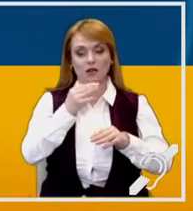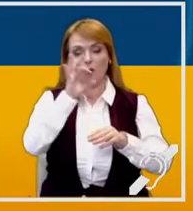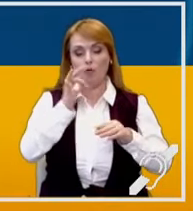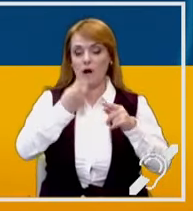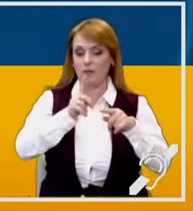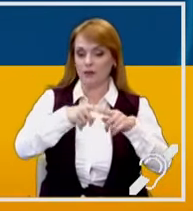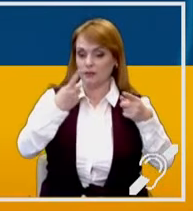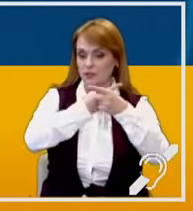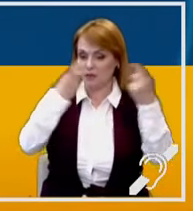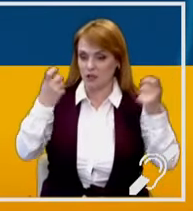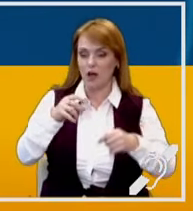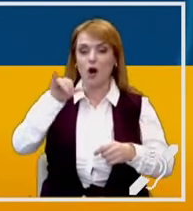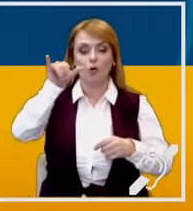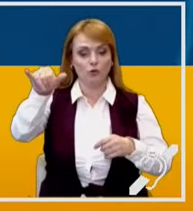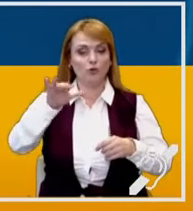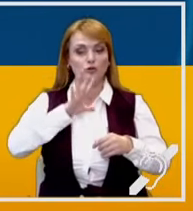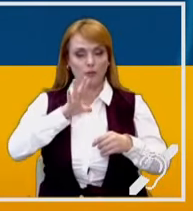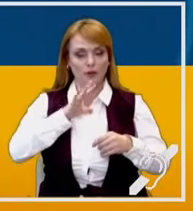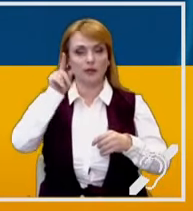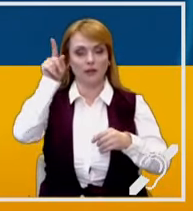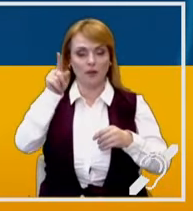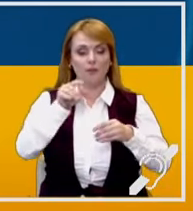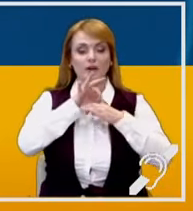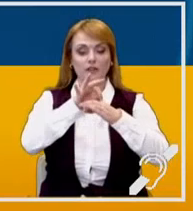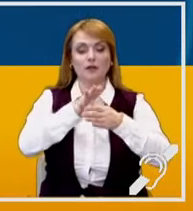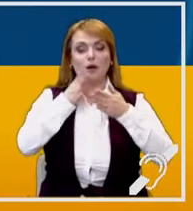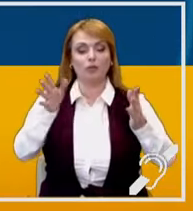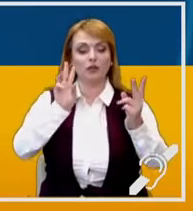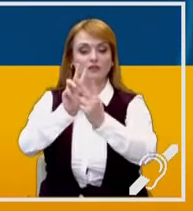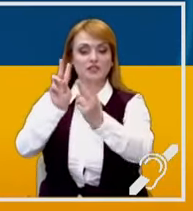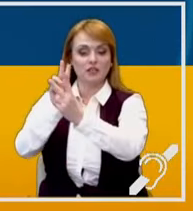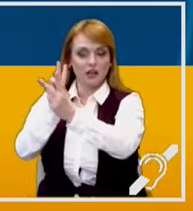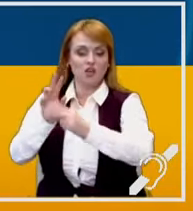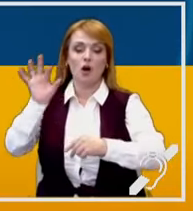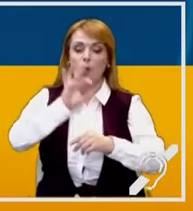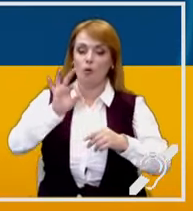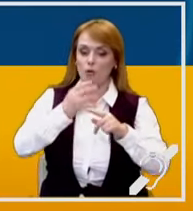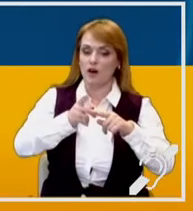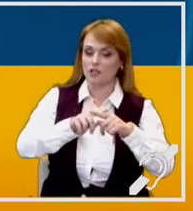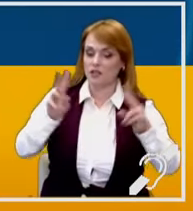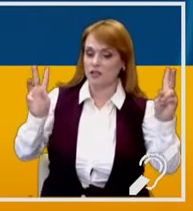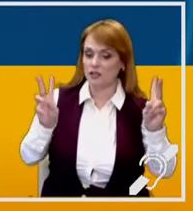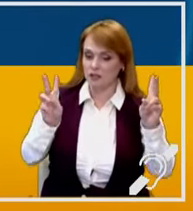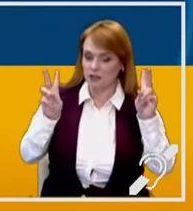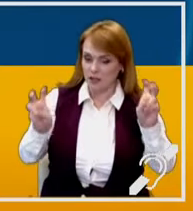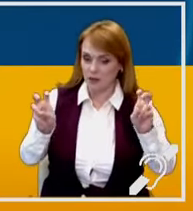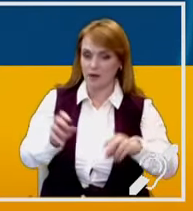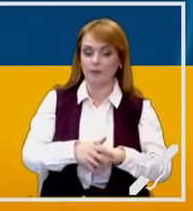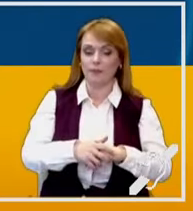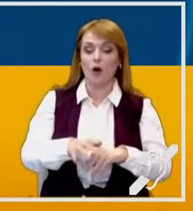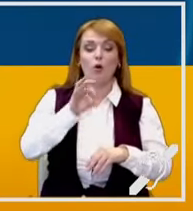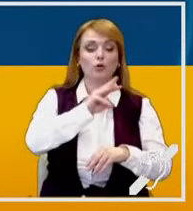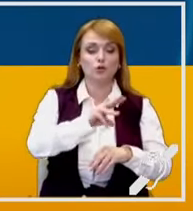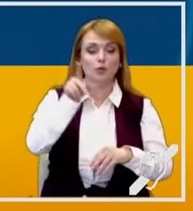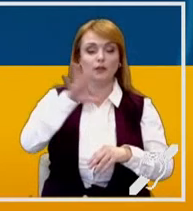o întrevedere cu directorul general al Direcției Generale Vecinătate și Negocieri de Extindere a Uniunii Europene. Ce au